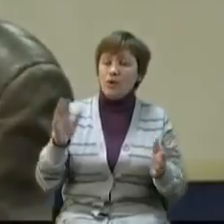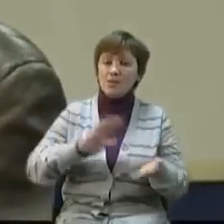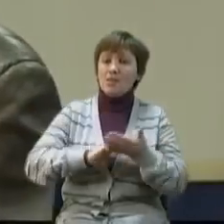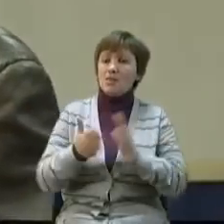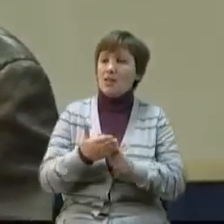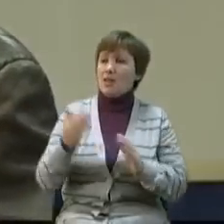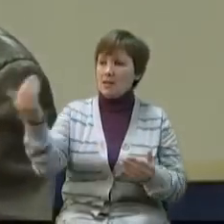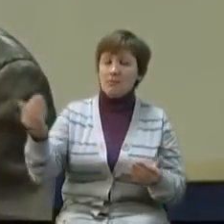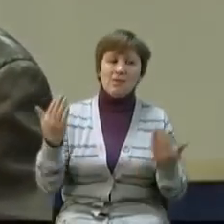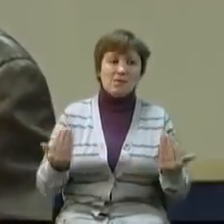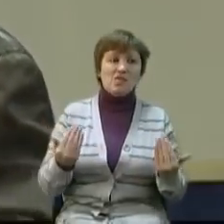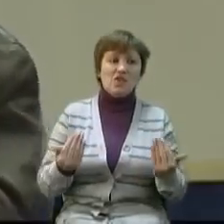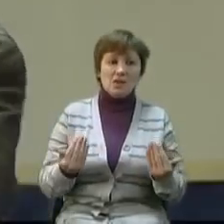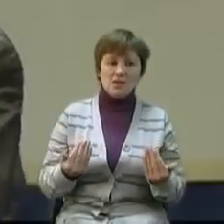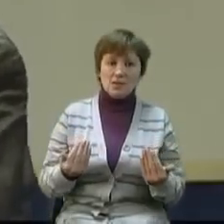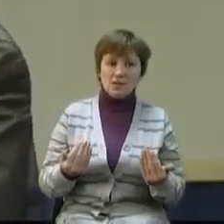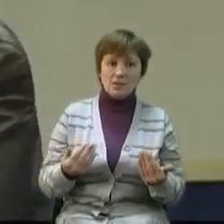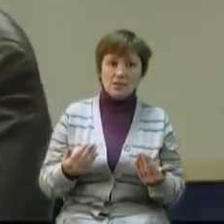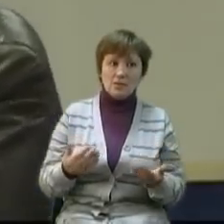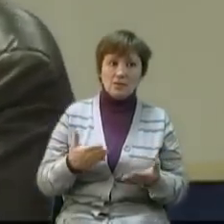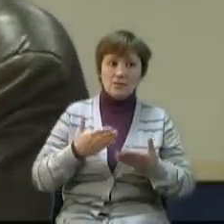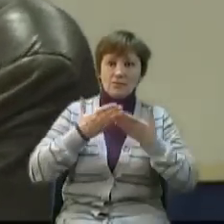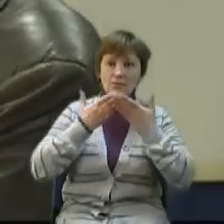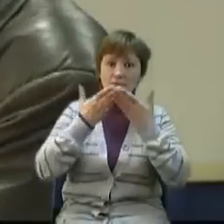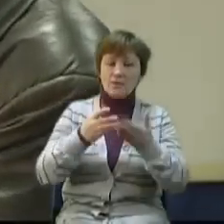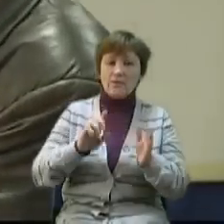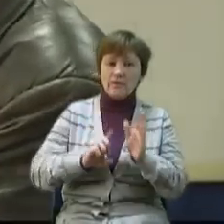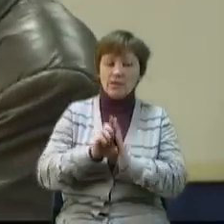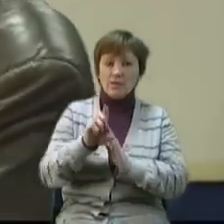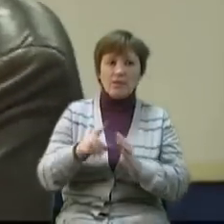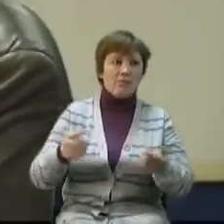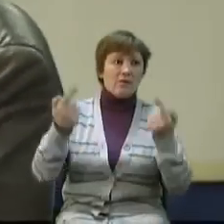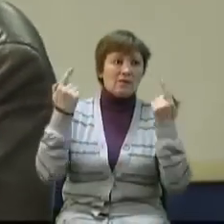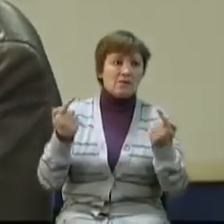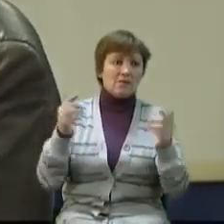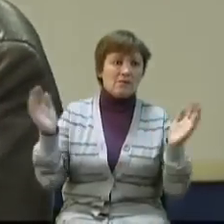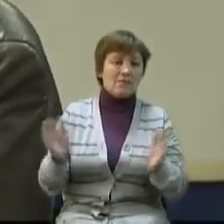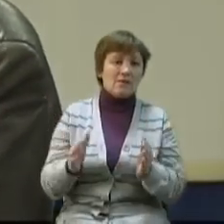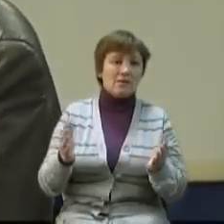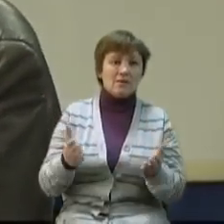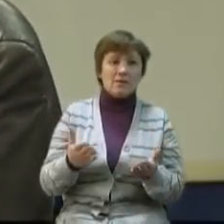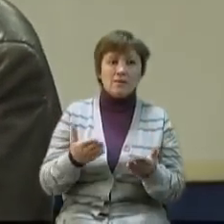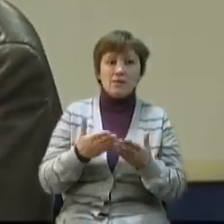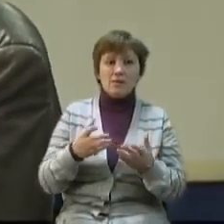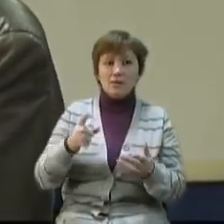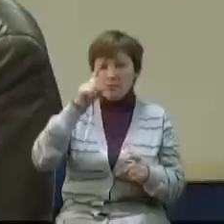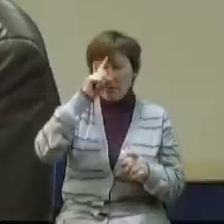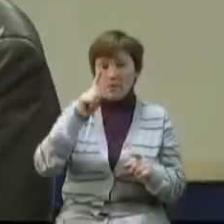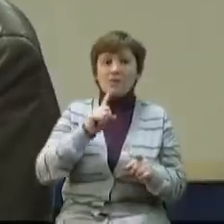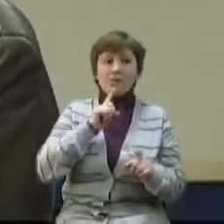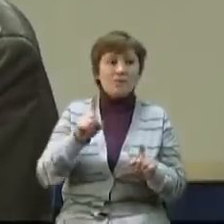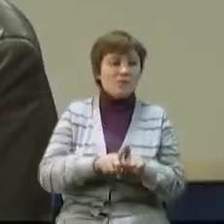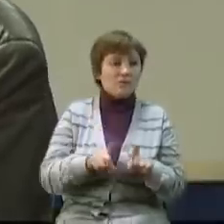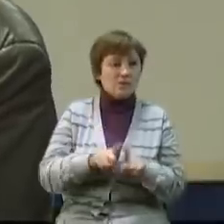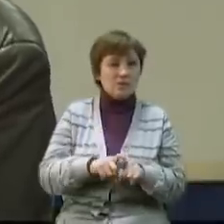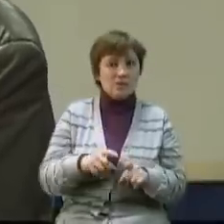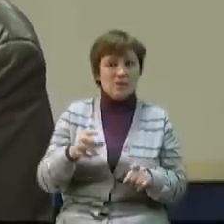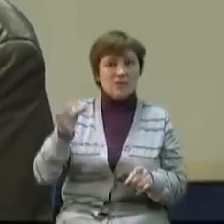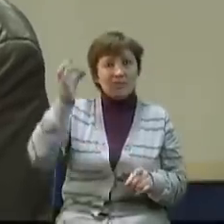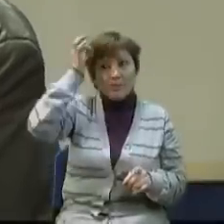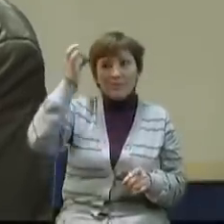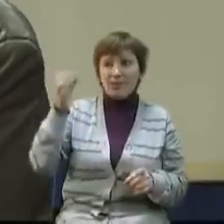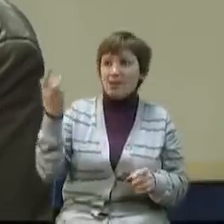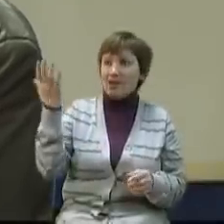сейчас? Я задавал эти вопросы в церквях больших, маленьких. И говорю, братья и сестры, помните первый год, два